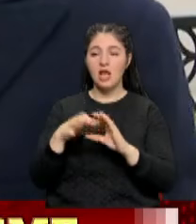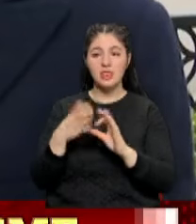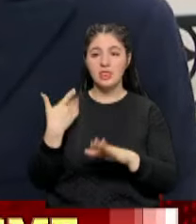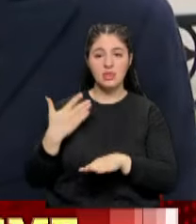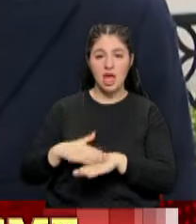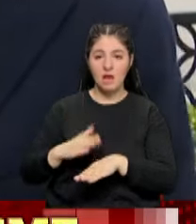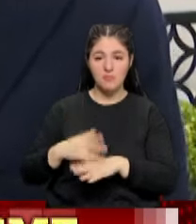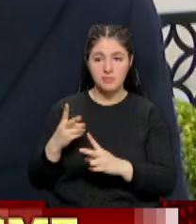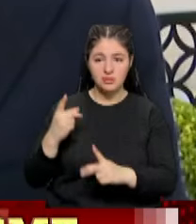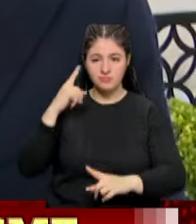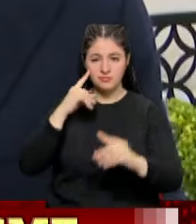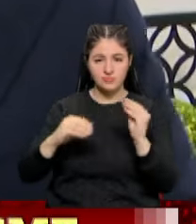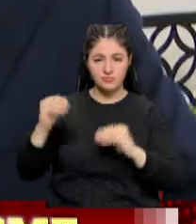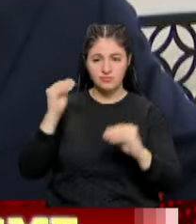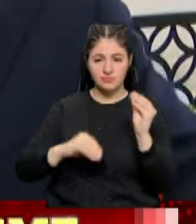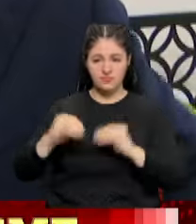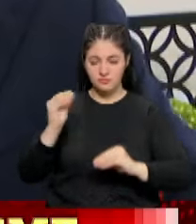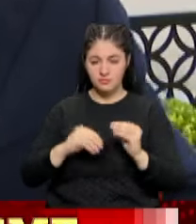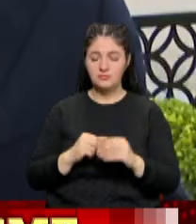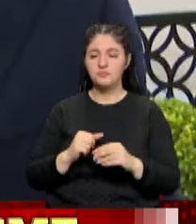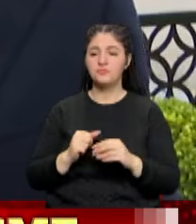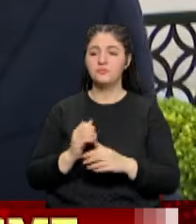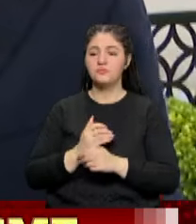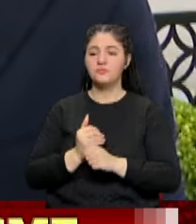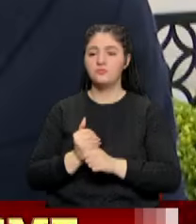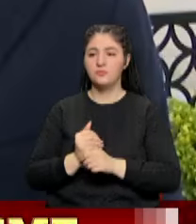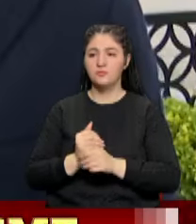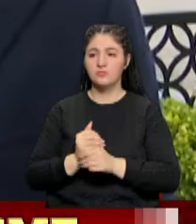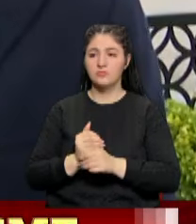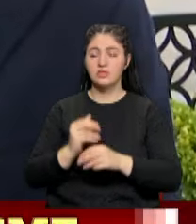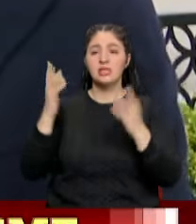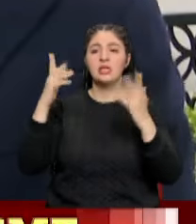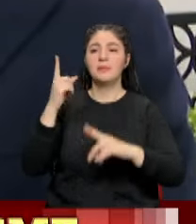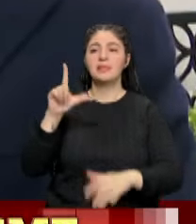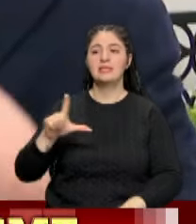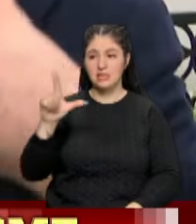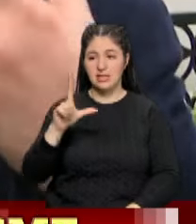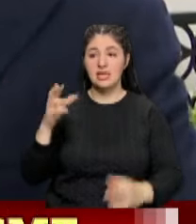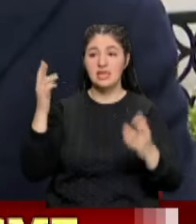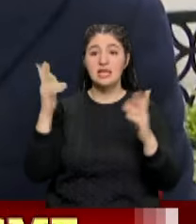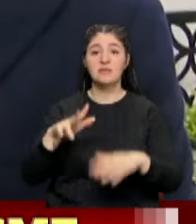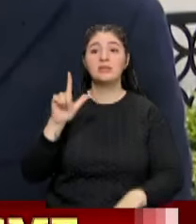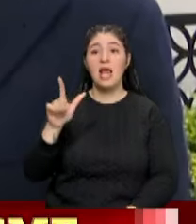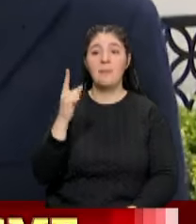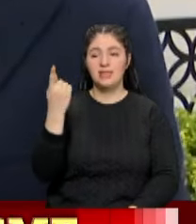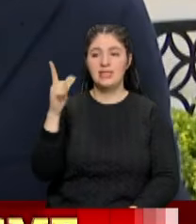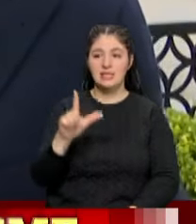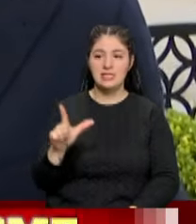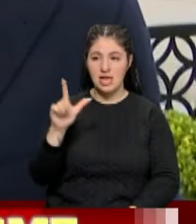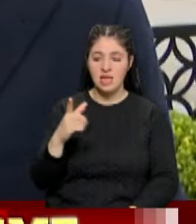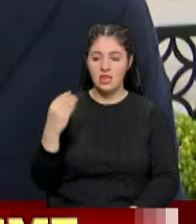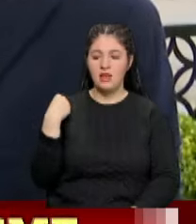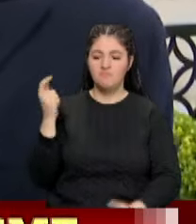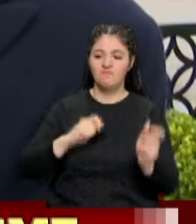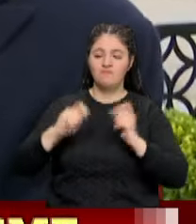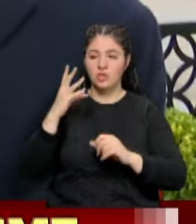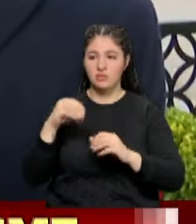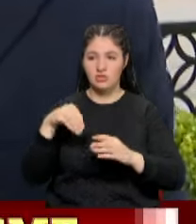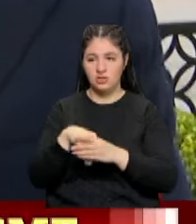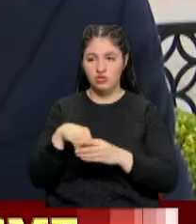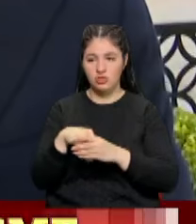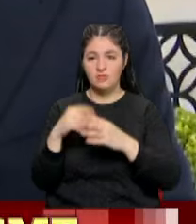ilgili ne yapabiliriz araştırmalarımız esnasında? Yıkılan bir lisenin yıkılması gereken bir lisenin yenilenmesiyle